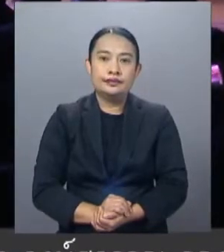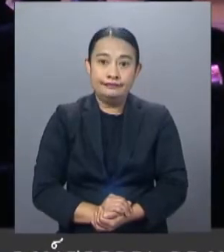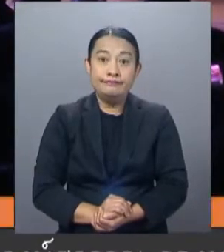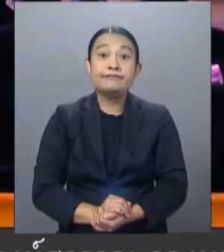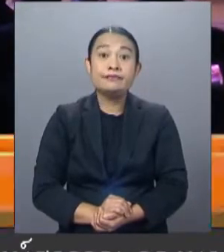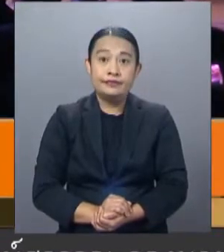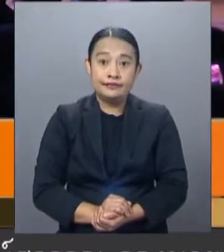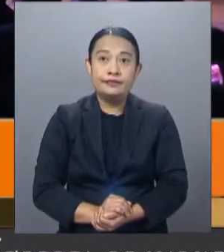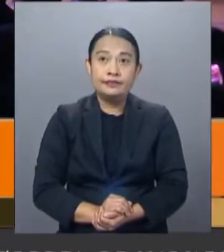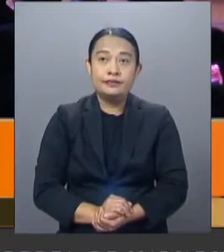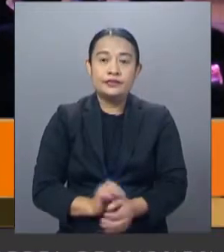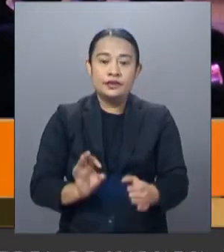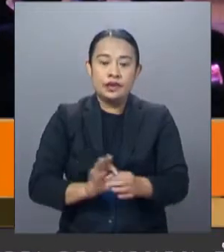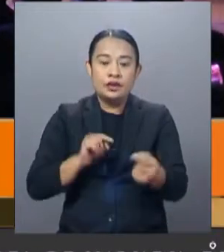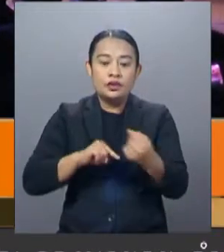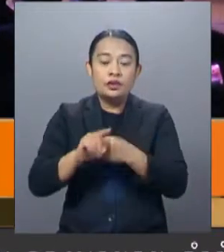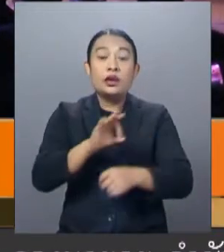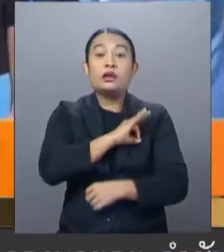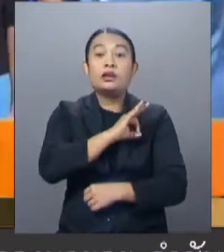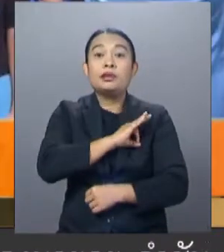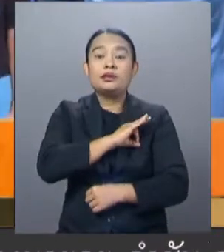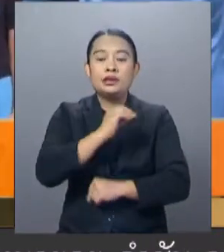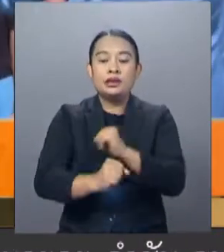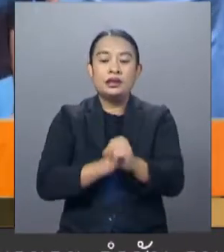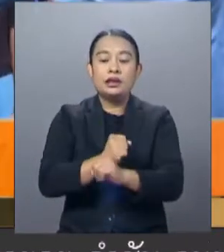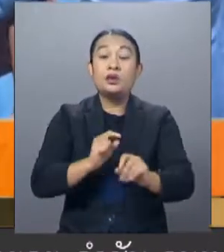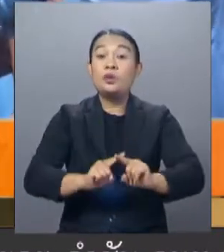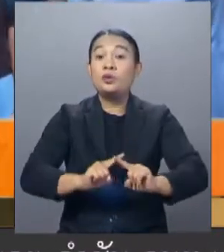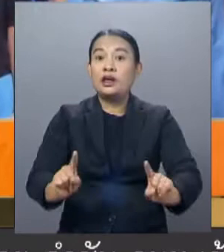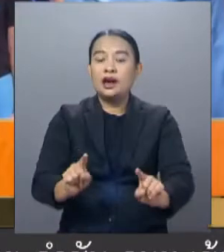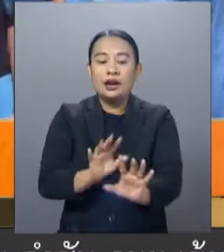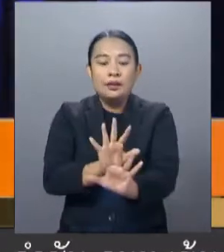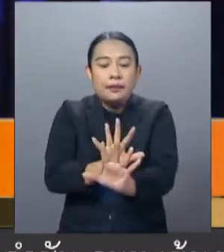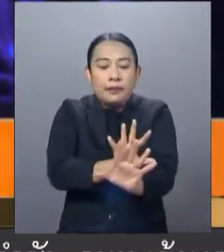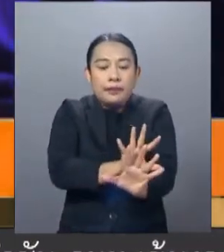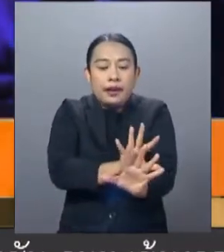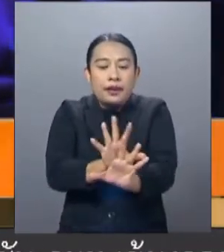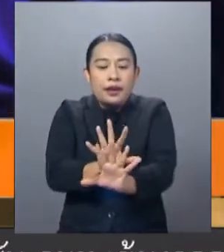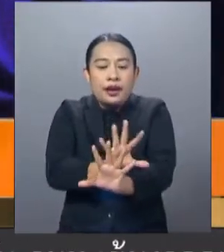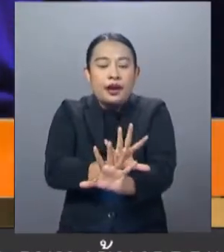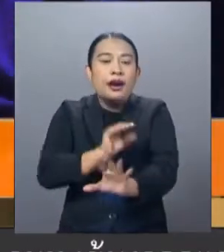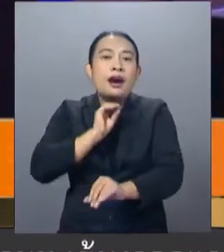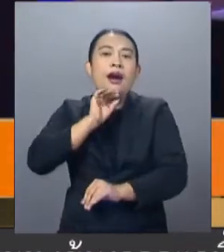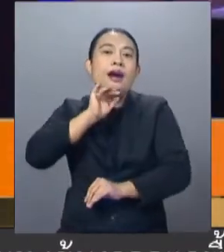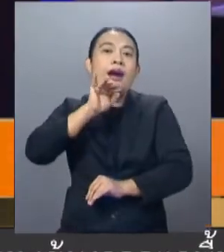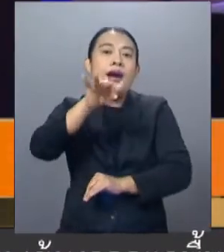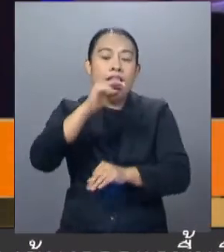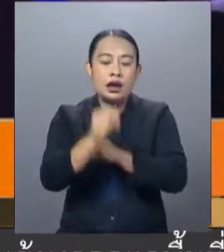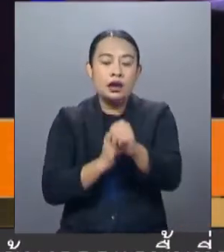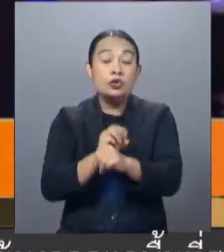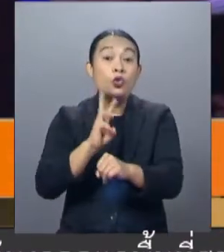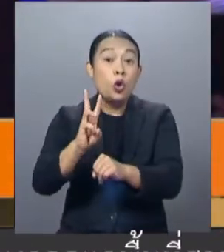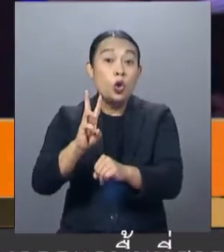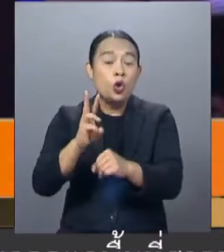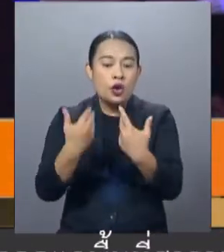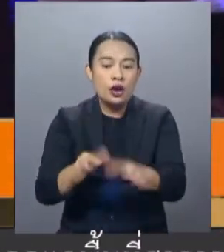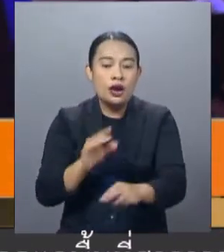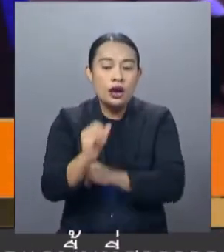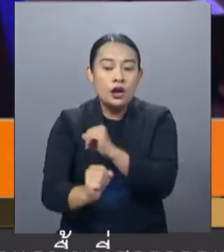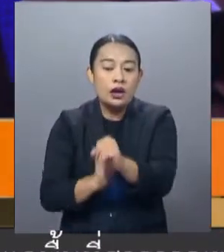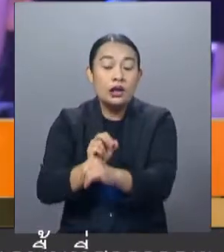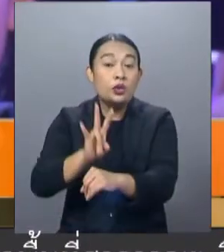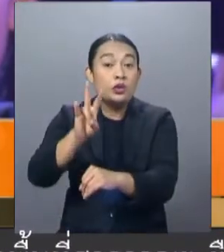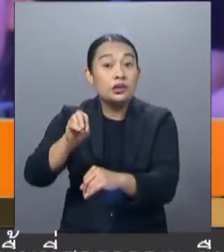วงประสานเสียงที่สมาชิกมีช่วงอายุต่างกันหลายรุ่นตั้งแต่อายุน้อยที่สุดวัยเพียง6ขวบและสมาชิกรุ่นใหญ่วัย71